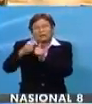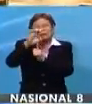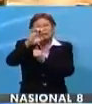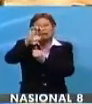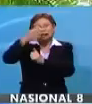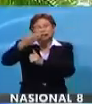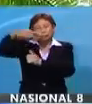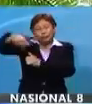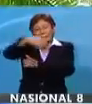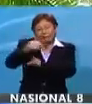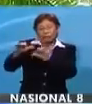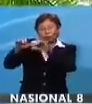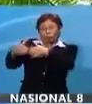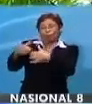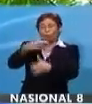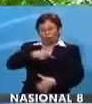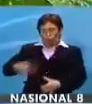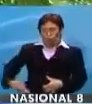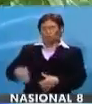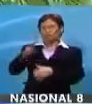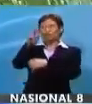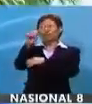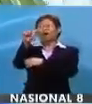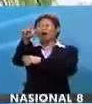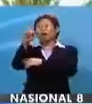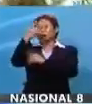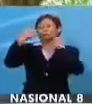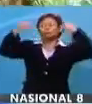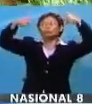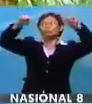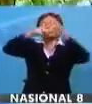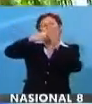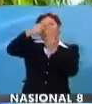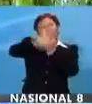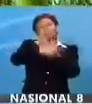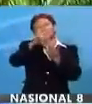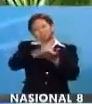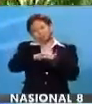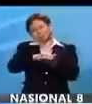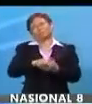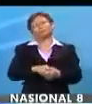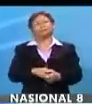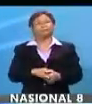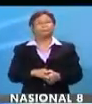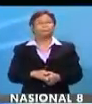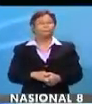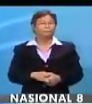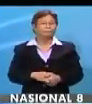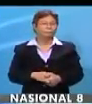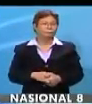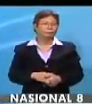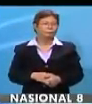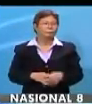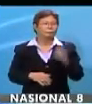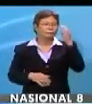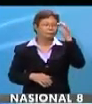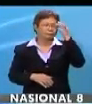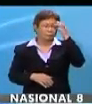EHP dan Kumpulan Raja Wali bagi menjayakan projek itu. Fully